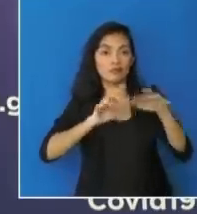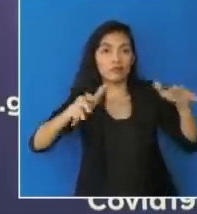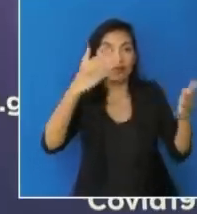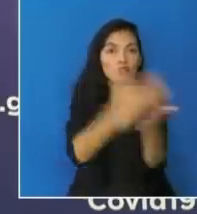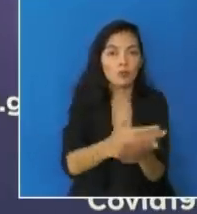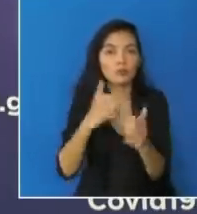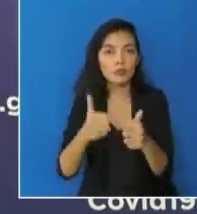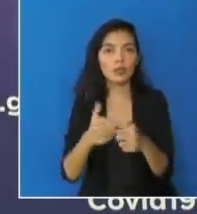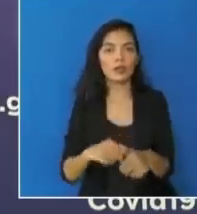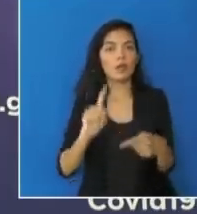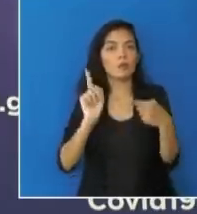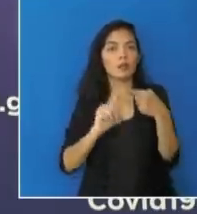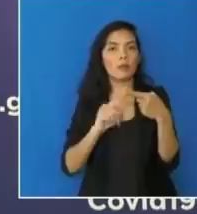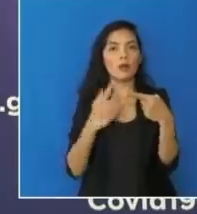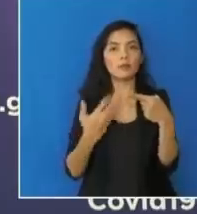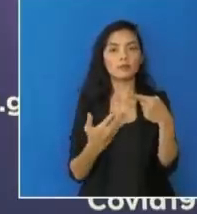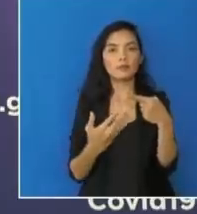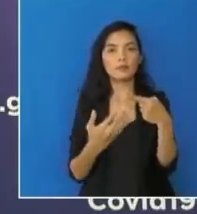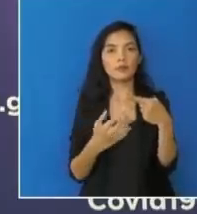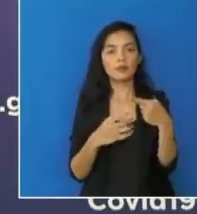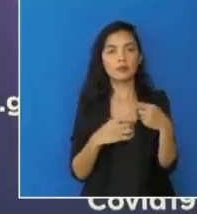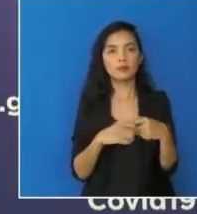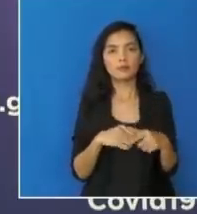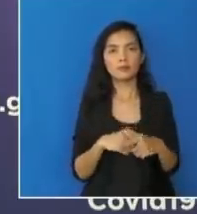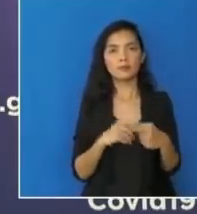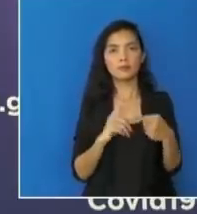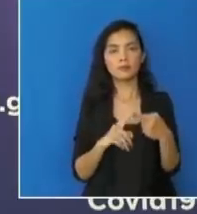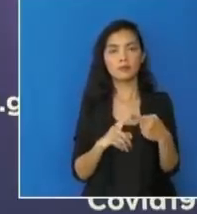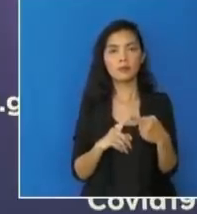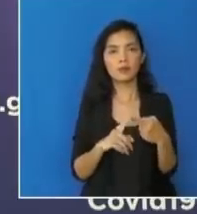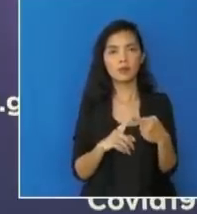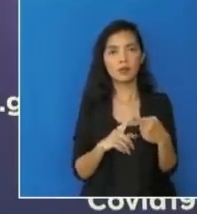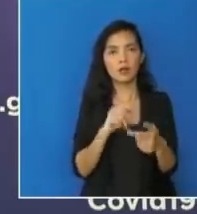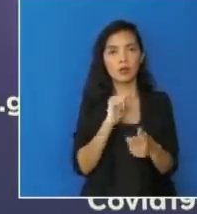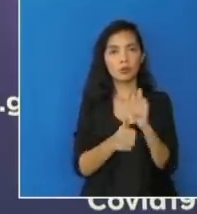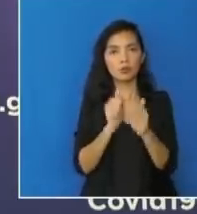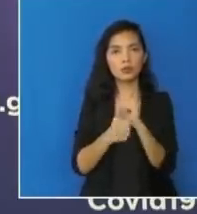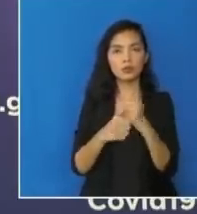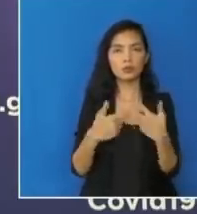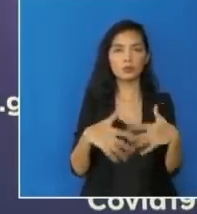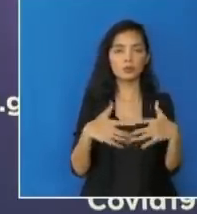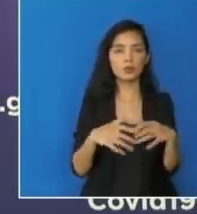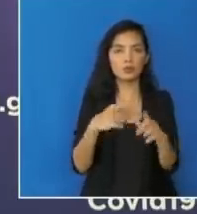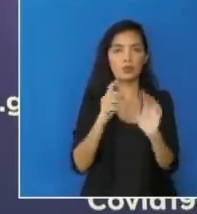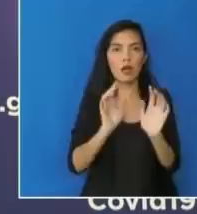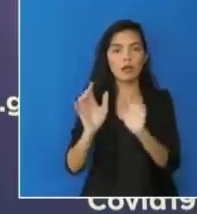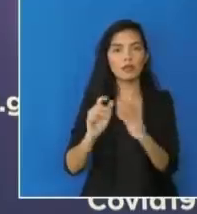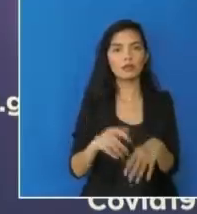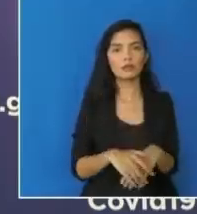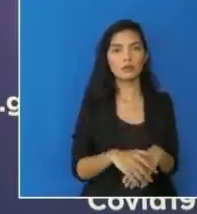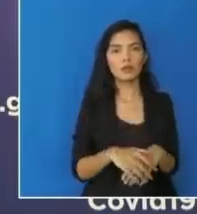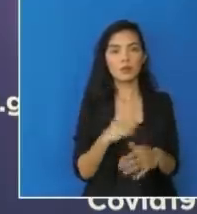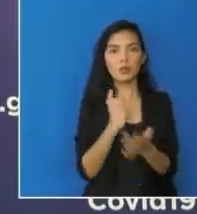yaitu yang pertama, melaksanakan pengujian sampel secara masif dengan pelacakan